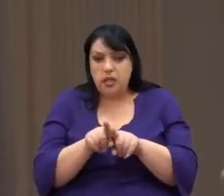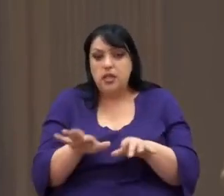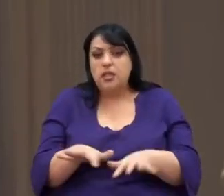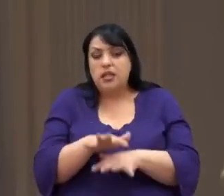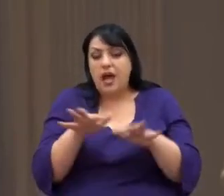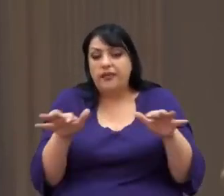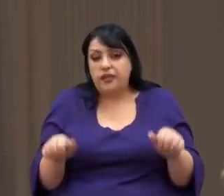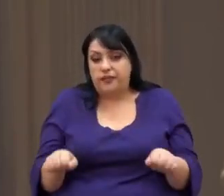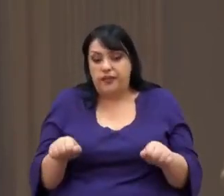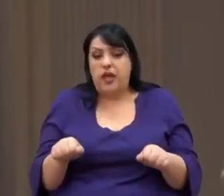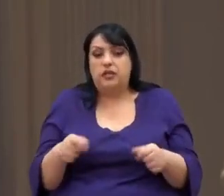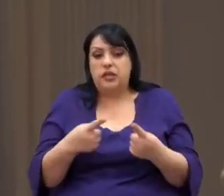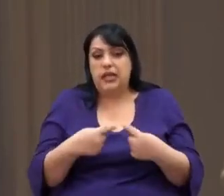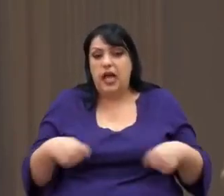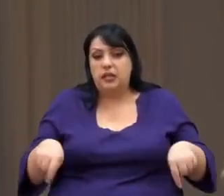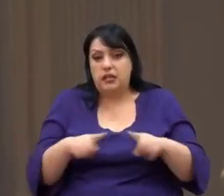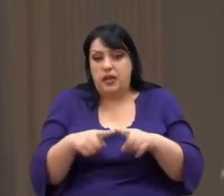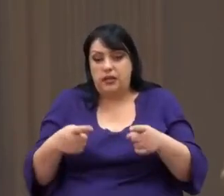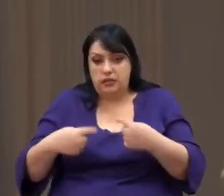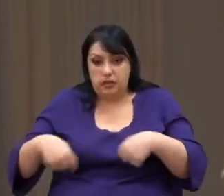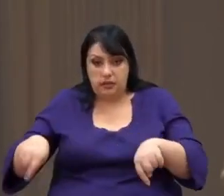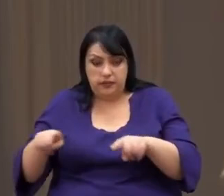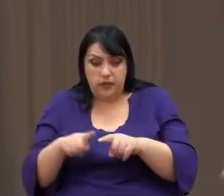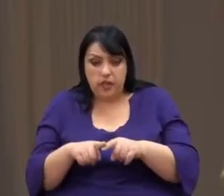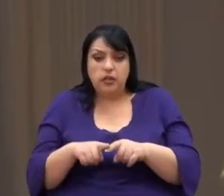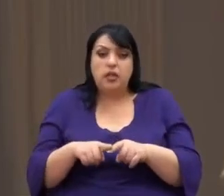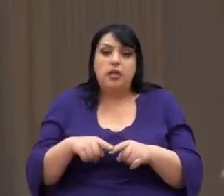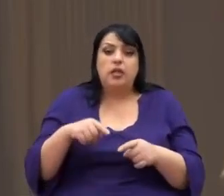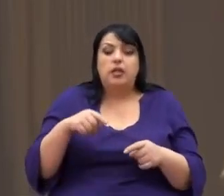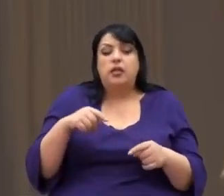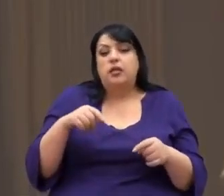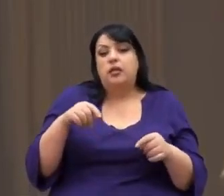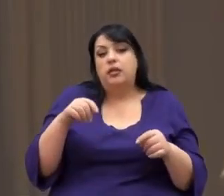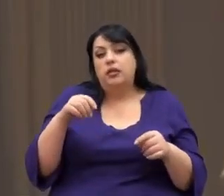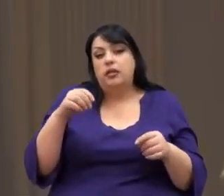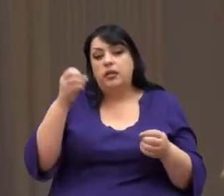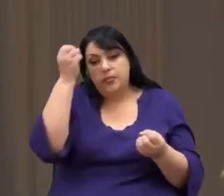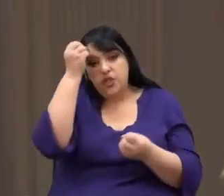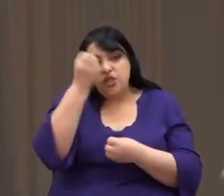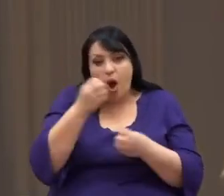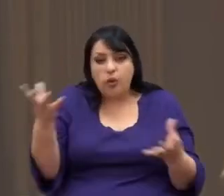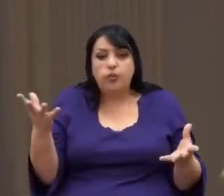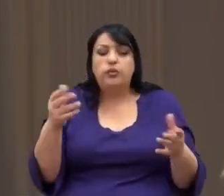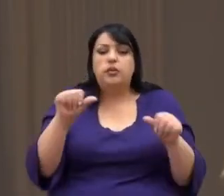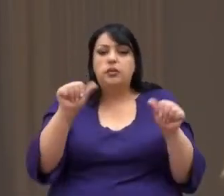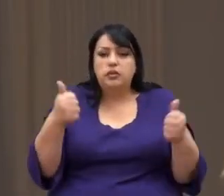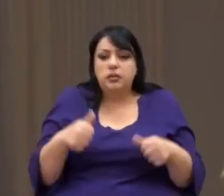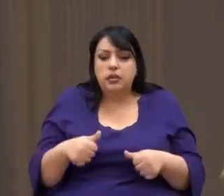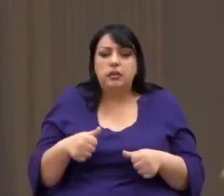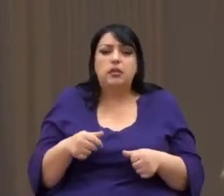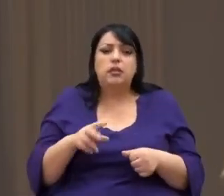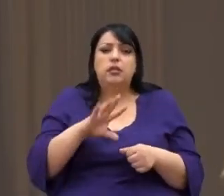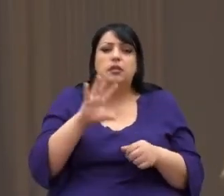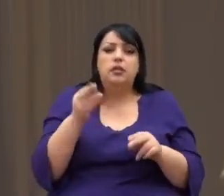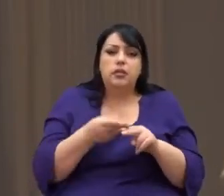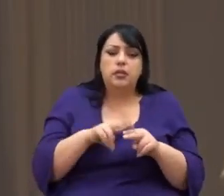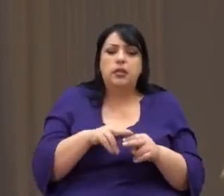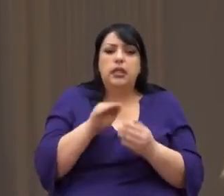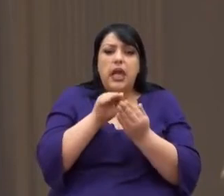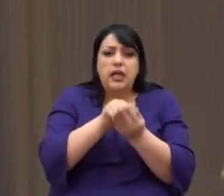զավթված տարածքների, մշակութային արժեքների, մեր հայրենակիցների,